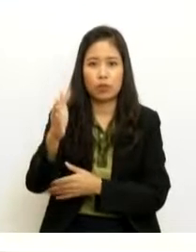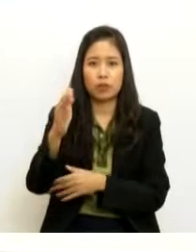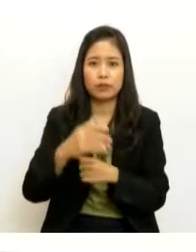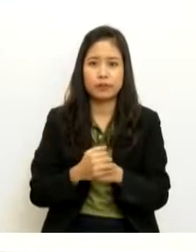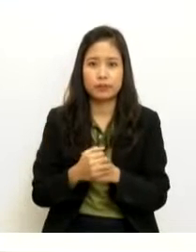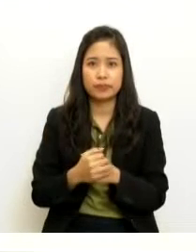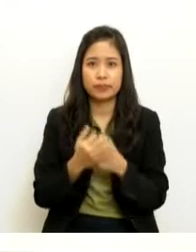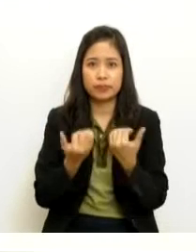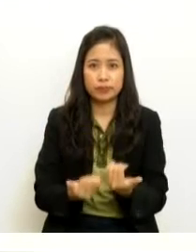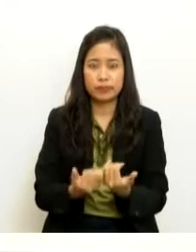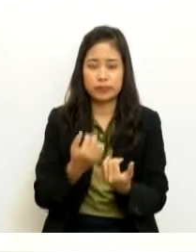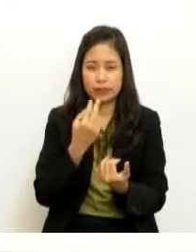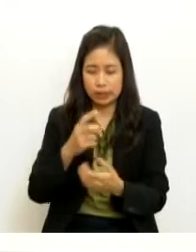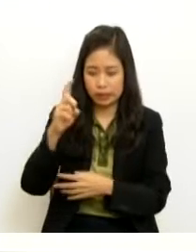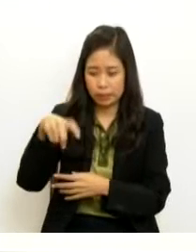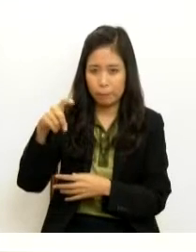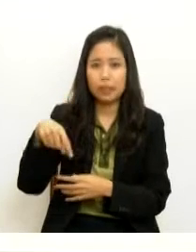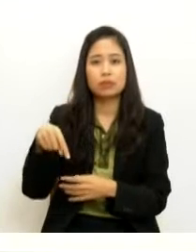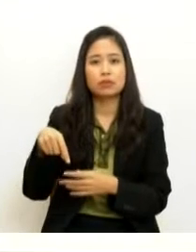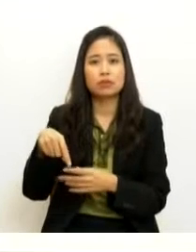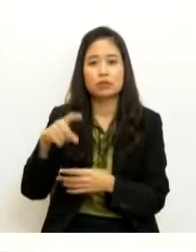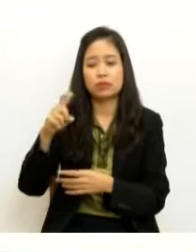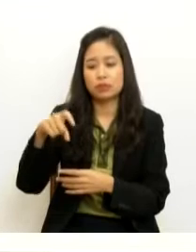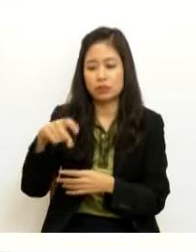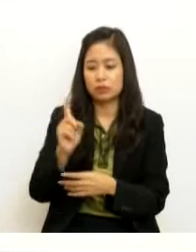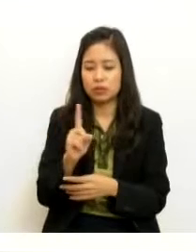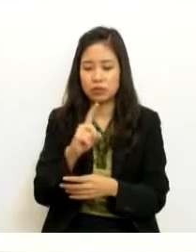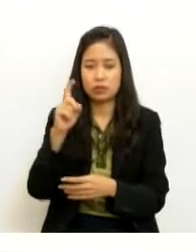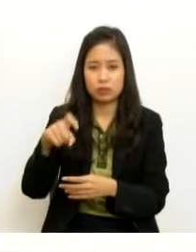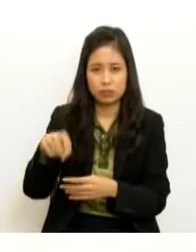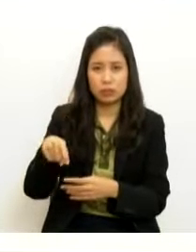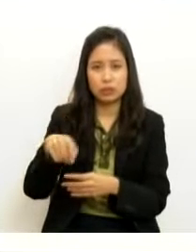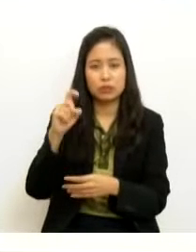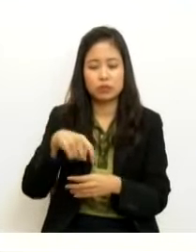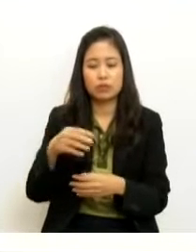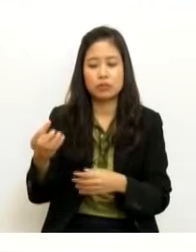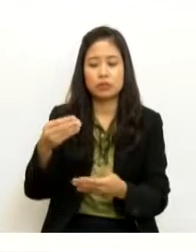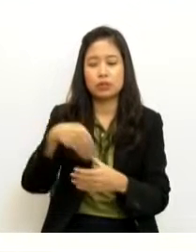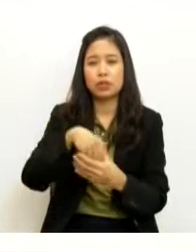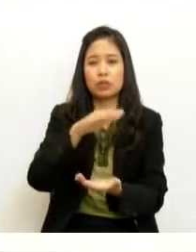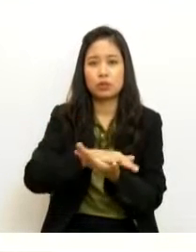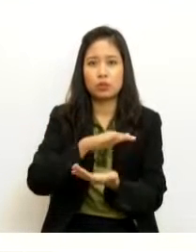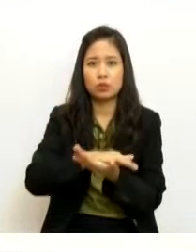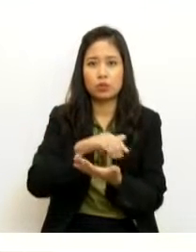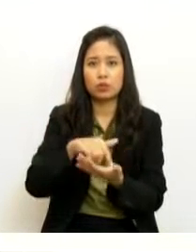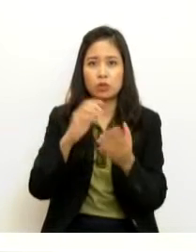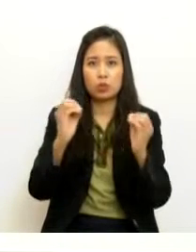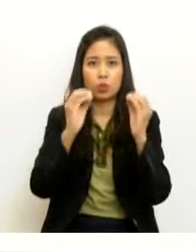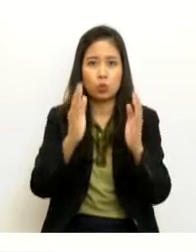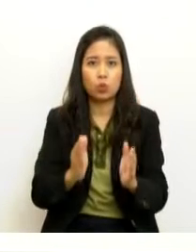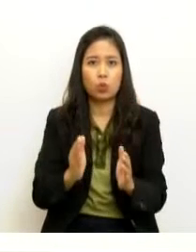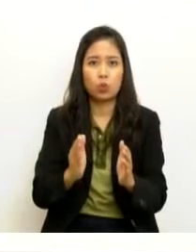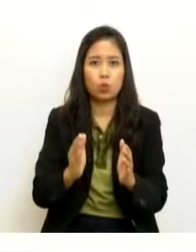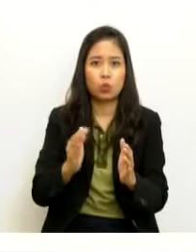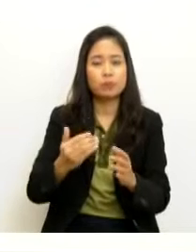ฉพาะที่จำเป็นนะครับอยู่ในสถานศึกษาอยู่กี่อย่างแล้วคุณครูเองก็จะ